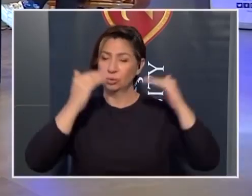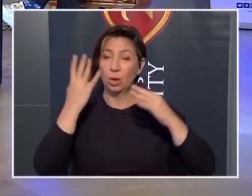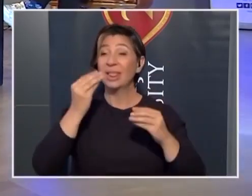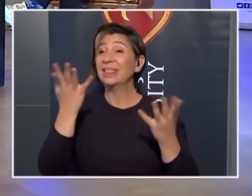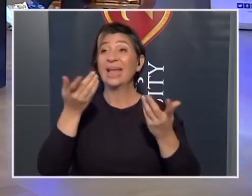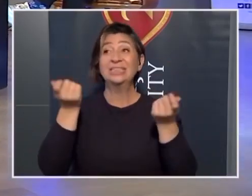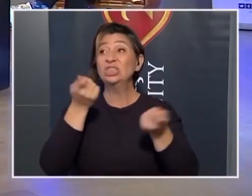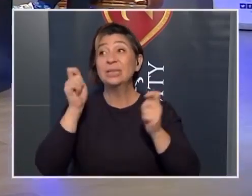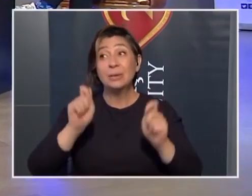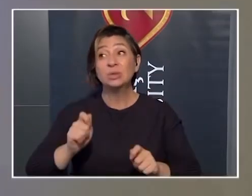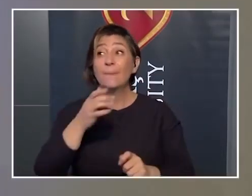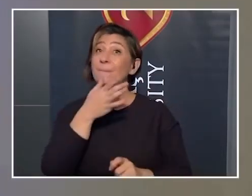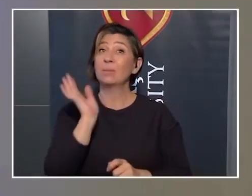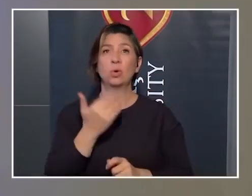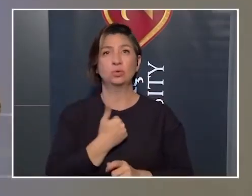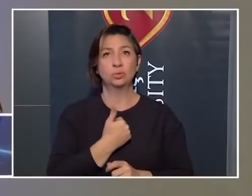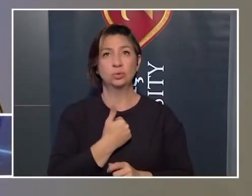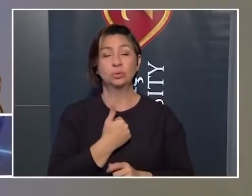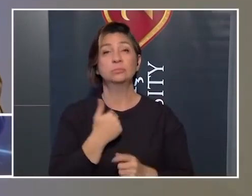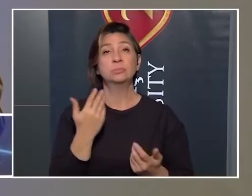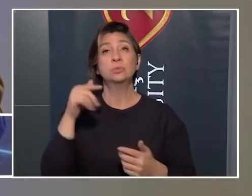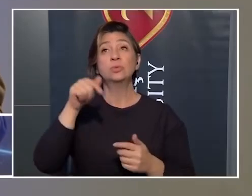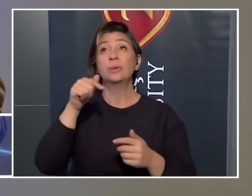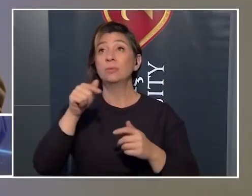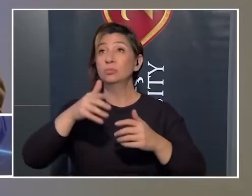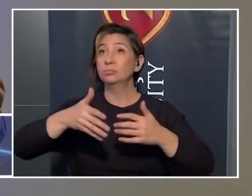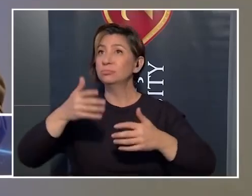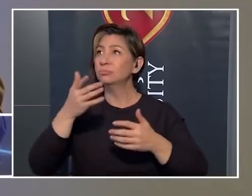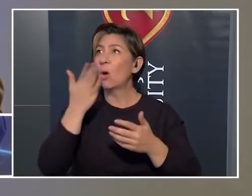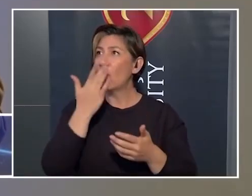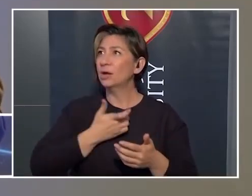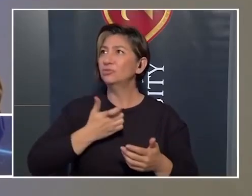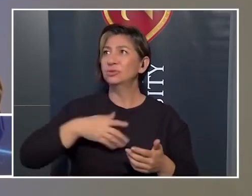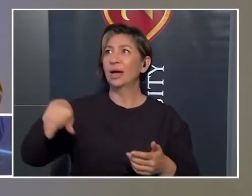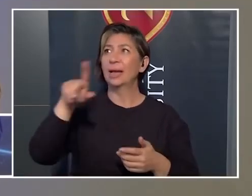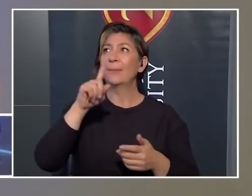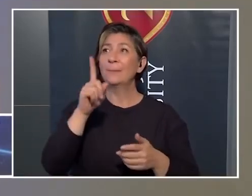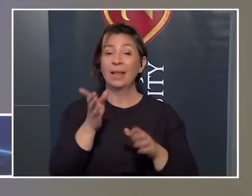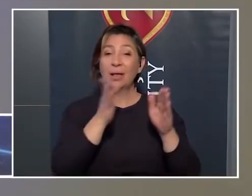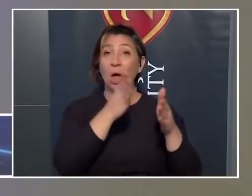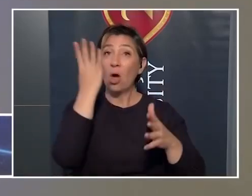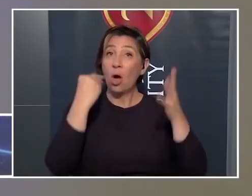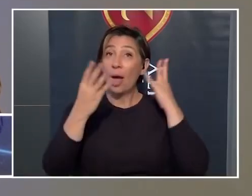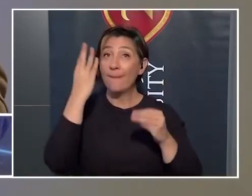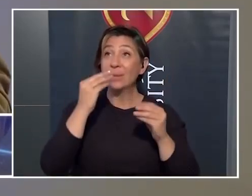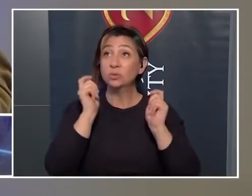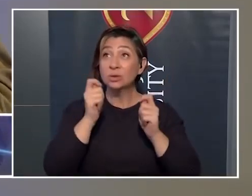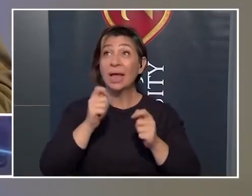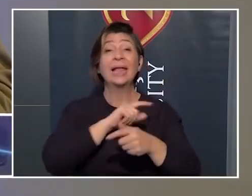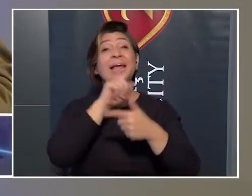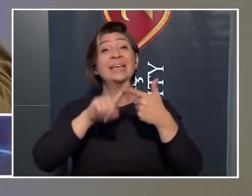iş yapacaklarını bilmiyoruz. Yani şu anda yetişen öğrenciler bir yandan öğrenmek zorundalar, ikincisi